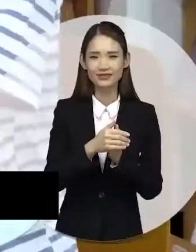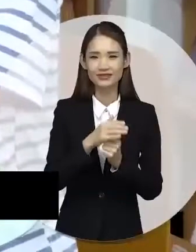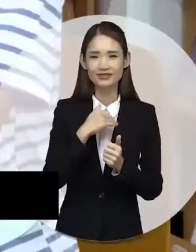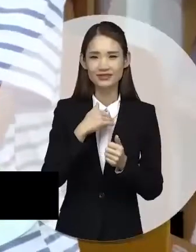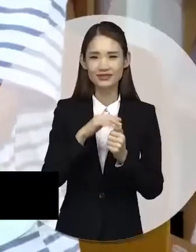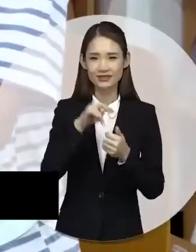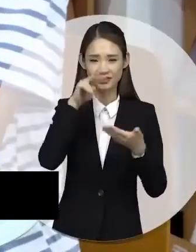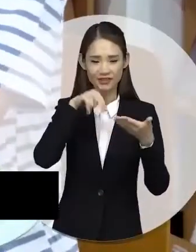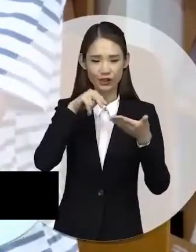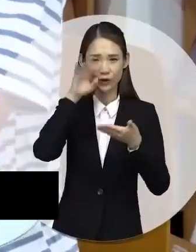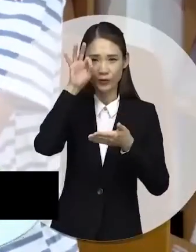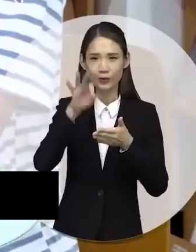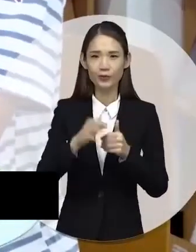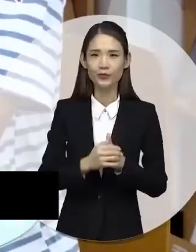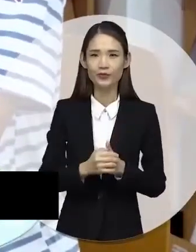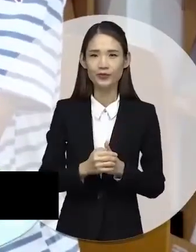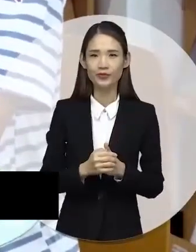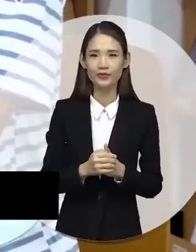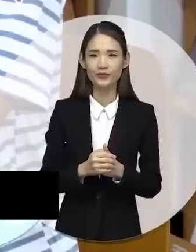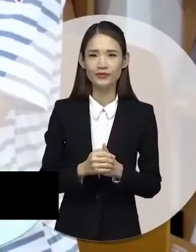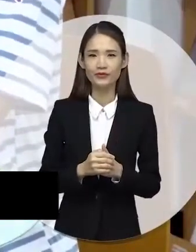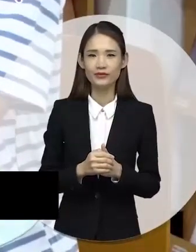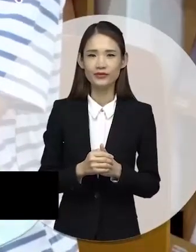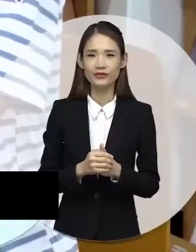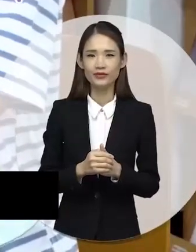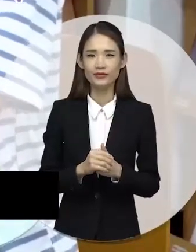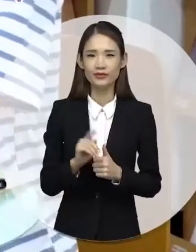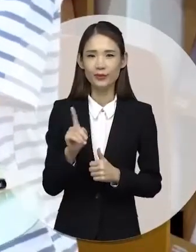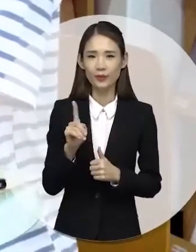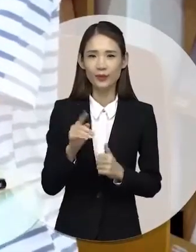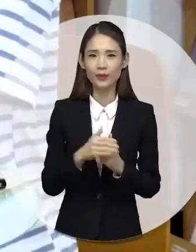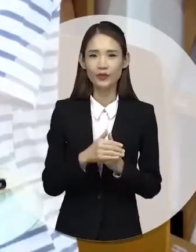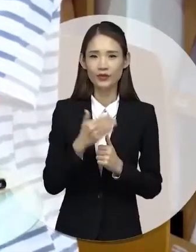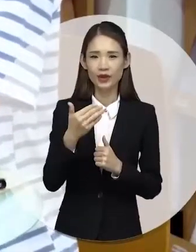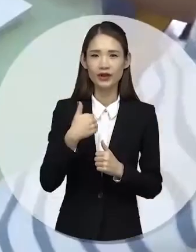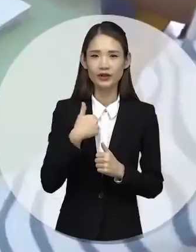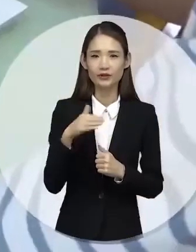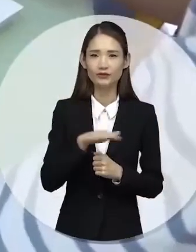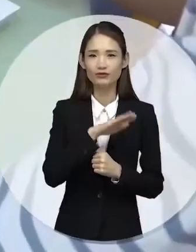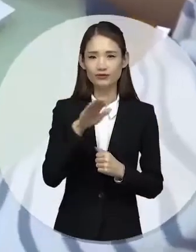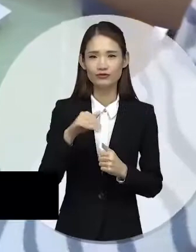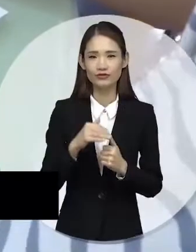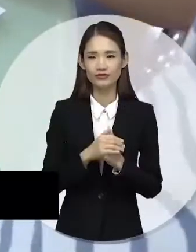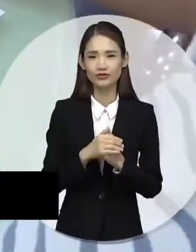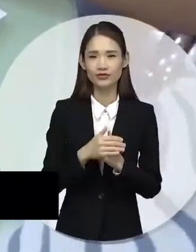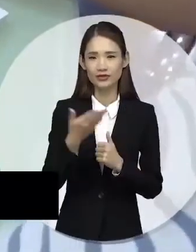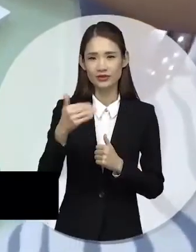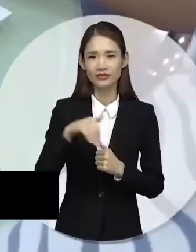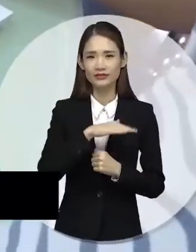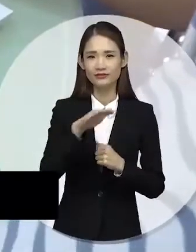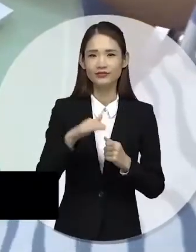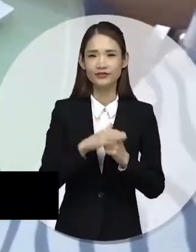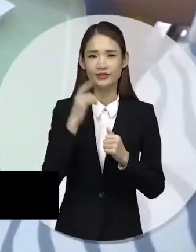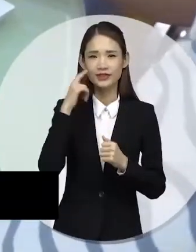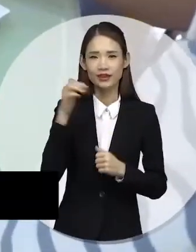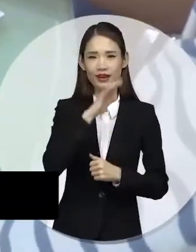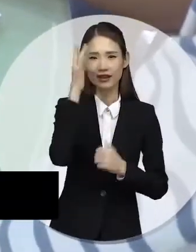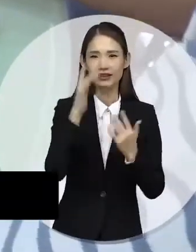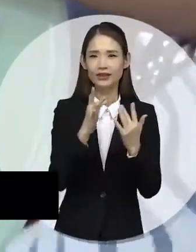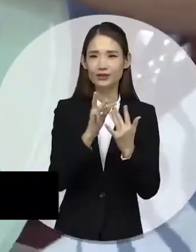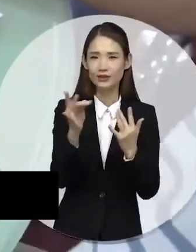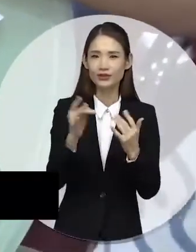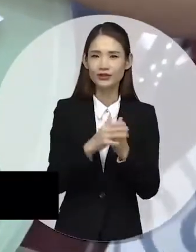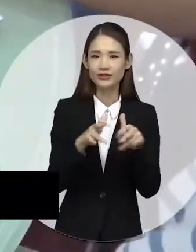참 내가 봐볼게. 잠시만. 어때? 당신 그리고 우리 어? 당신 그리고 우리의 아름다운